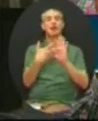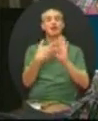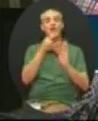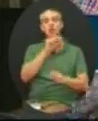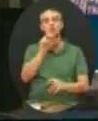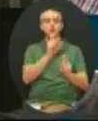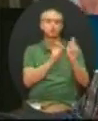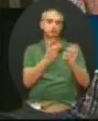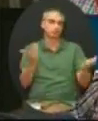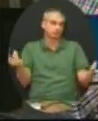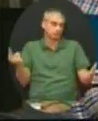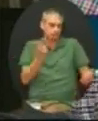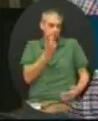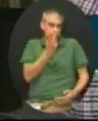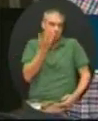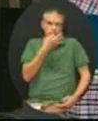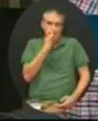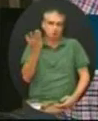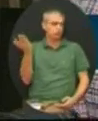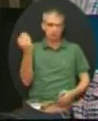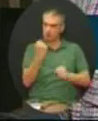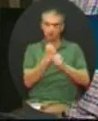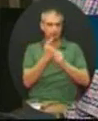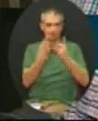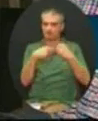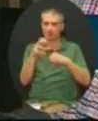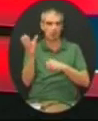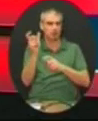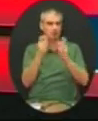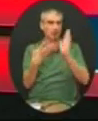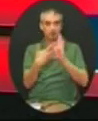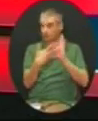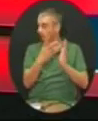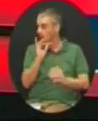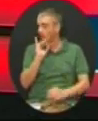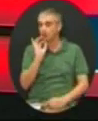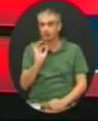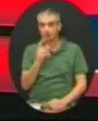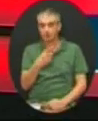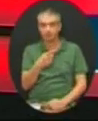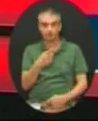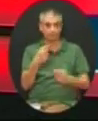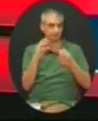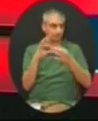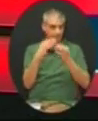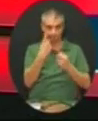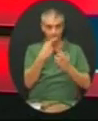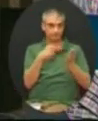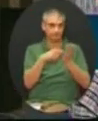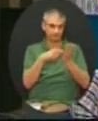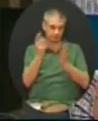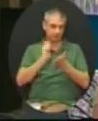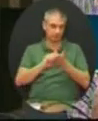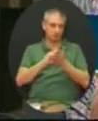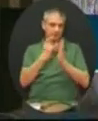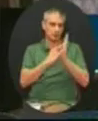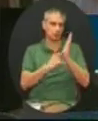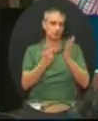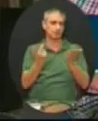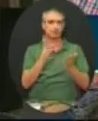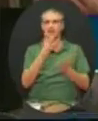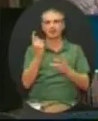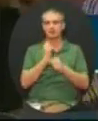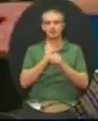לנושא אזרחי? בוודאי שהכנסת ממנה ועדות חקירה לנושאים אזרחיים, משפט אחד, מכיוון שהיא גם מחוקקת לנושאים אזרחיים.